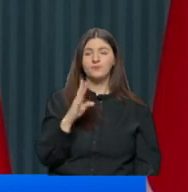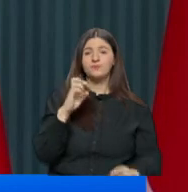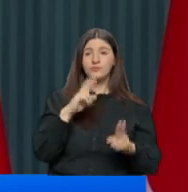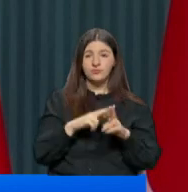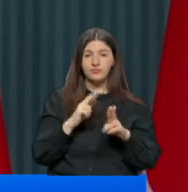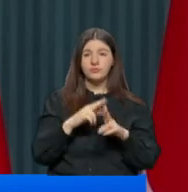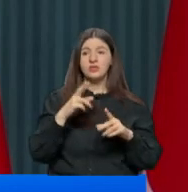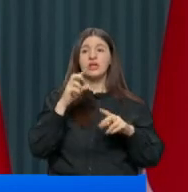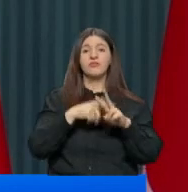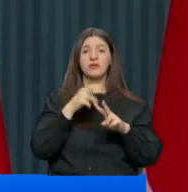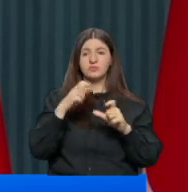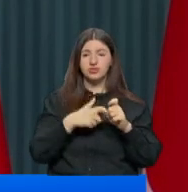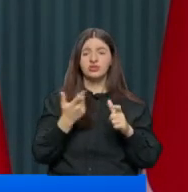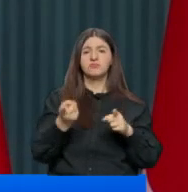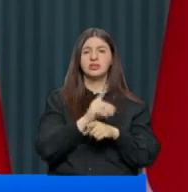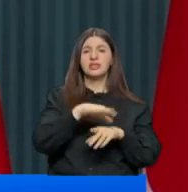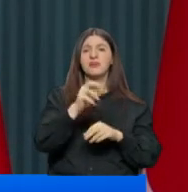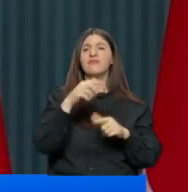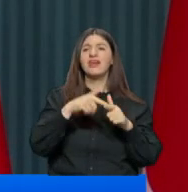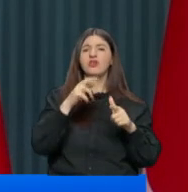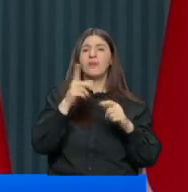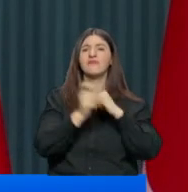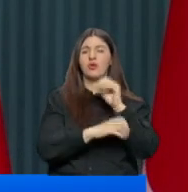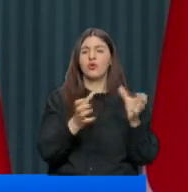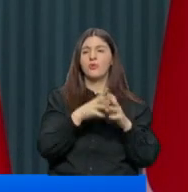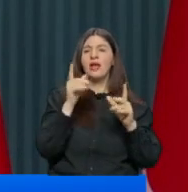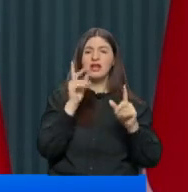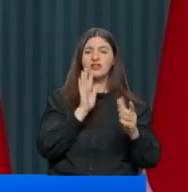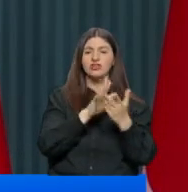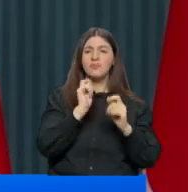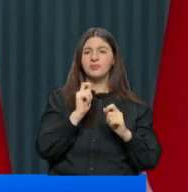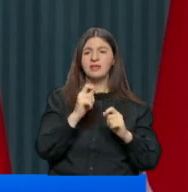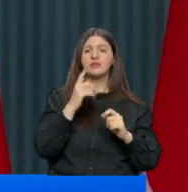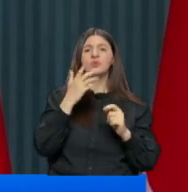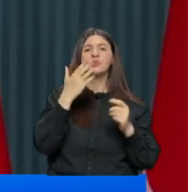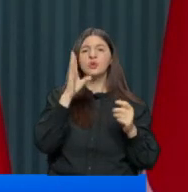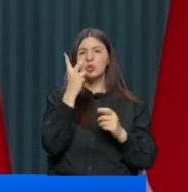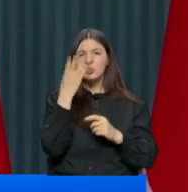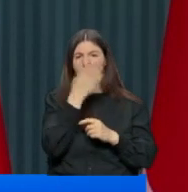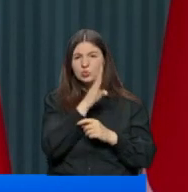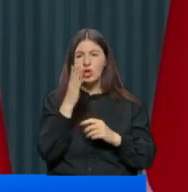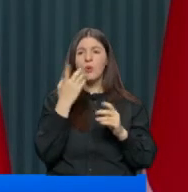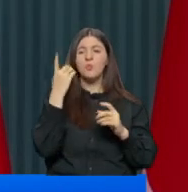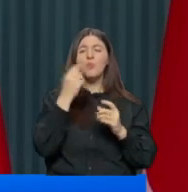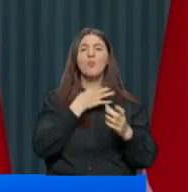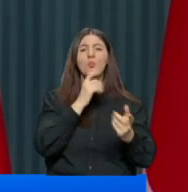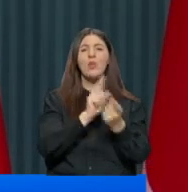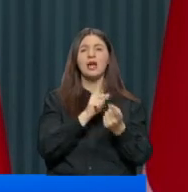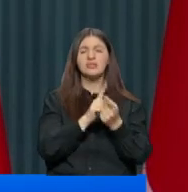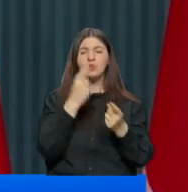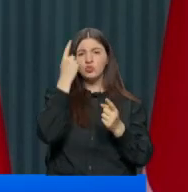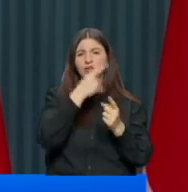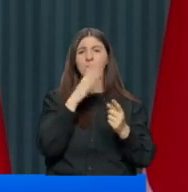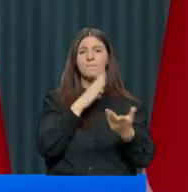PKK, YPG, FETÖ gibi terör örgütleri konusunda sergilenen riyakarlıkları muhataplarımızın yüzlerine